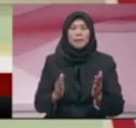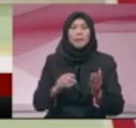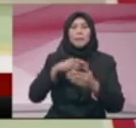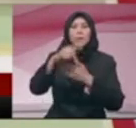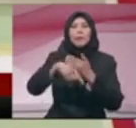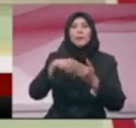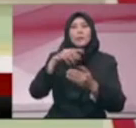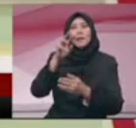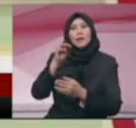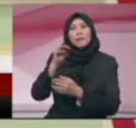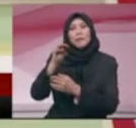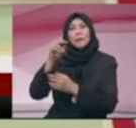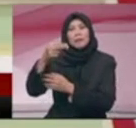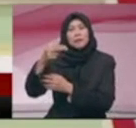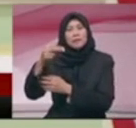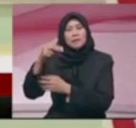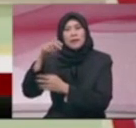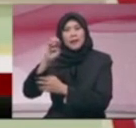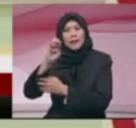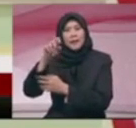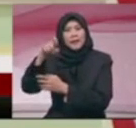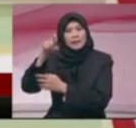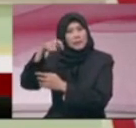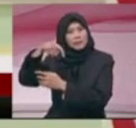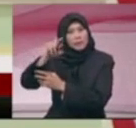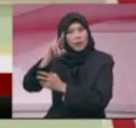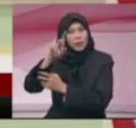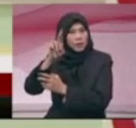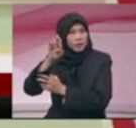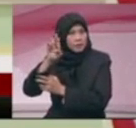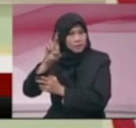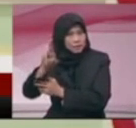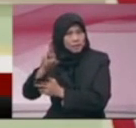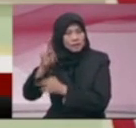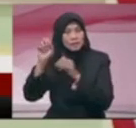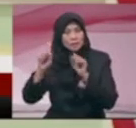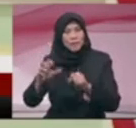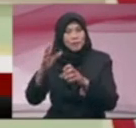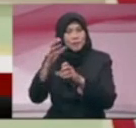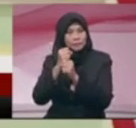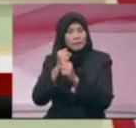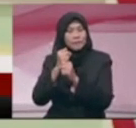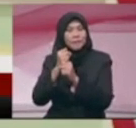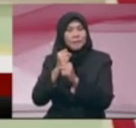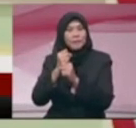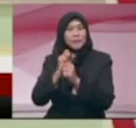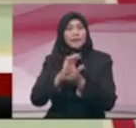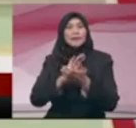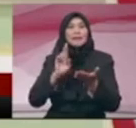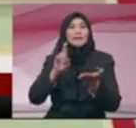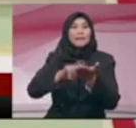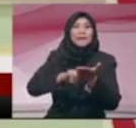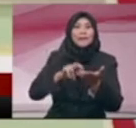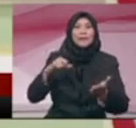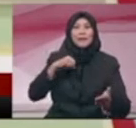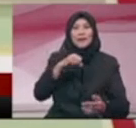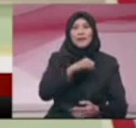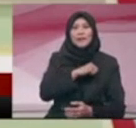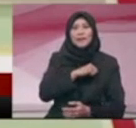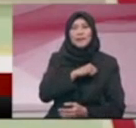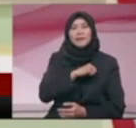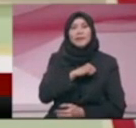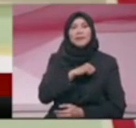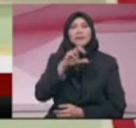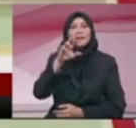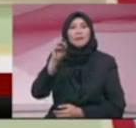MH Explorer yang boleh diperolehi dengan menjadi ahli MH